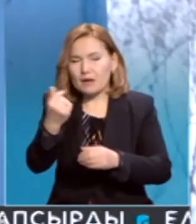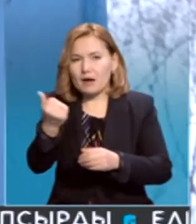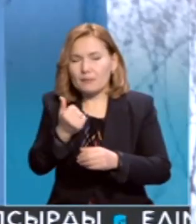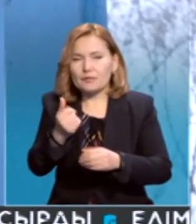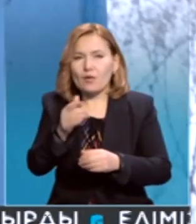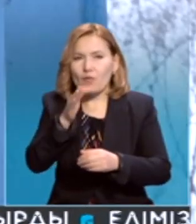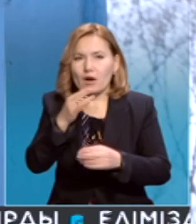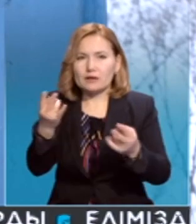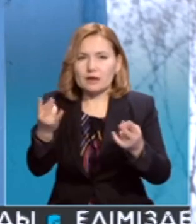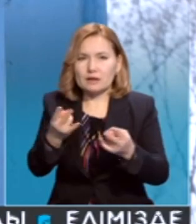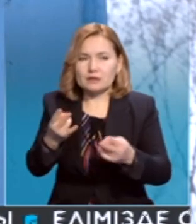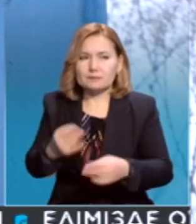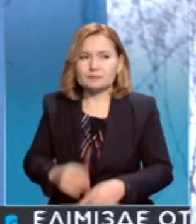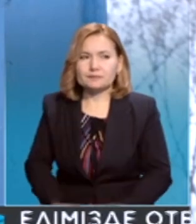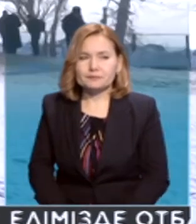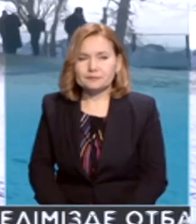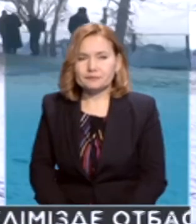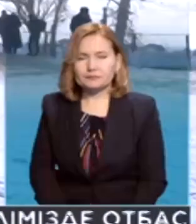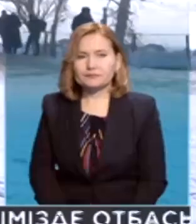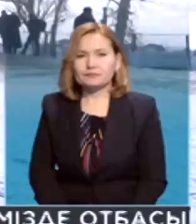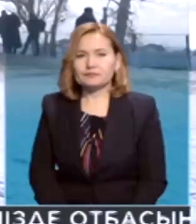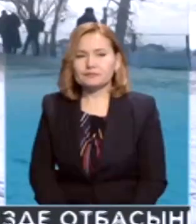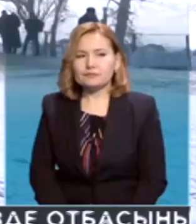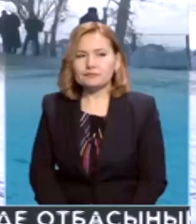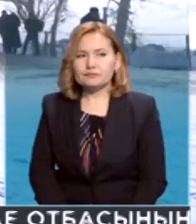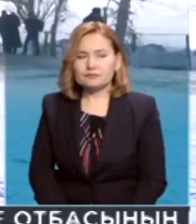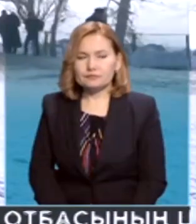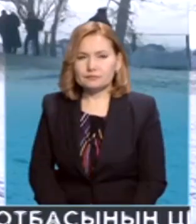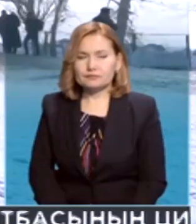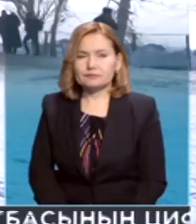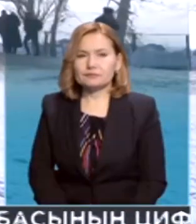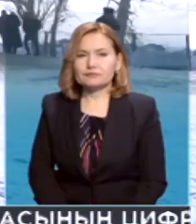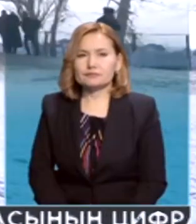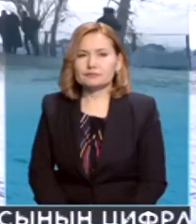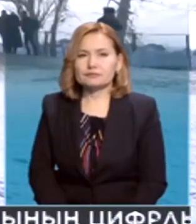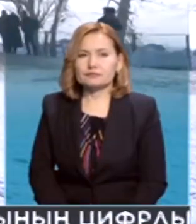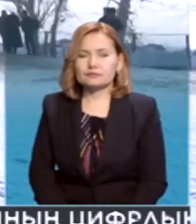дейді мамандар. Ғани Қалмаханов, Нұрлан Нұрбек, Қазақстан ұлттық телеарнасы, Түркістан облысы.